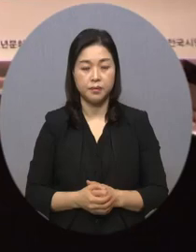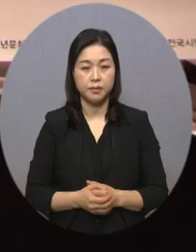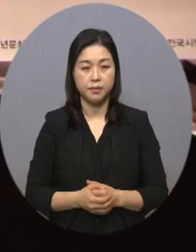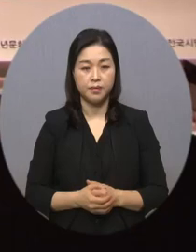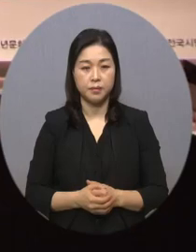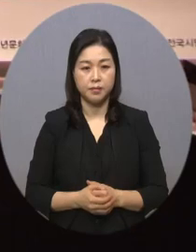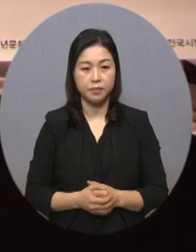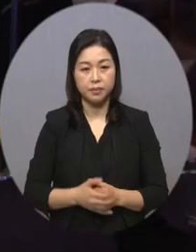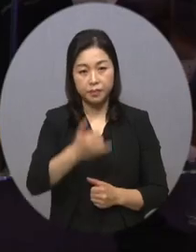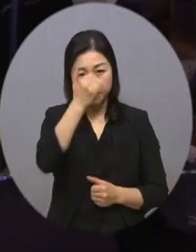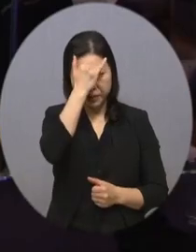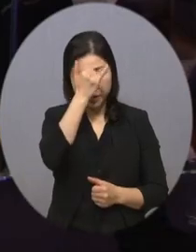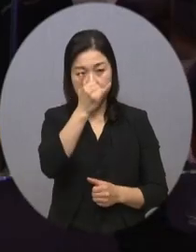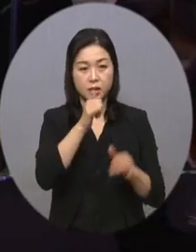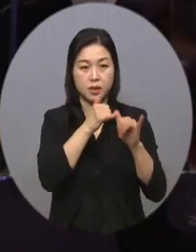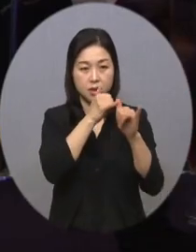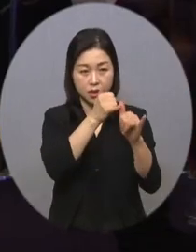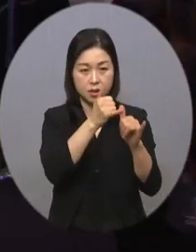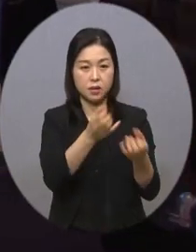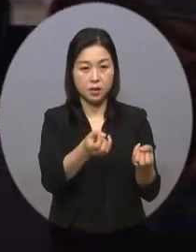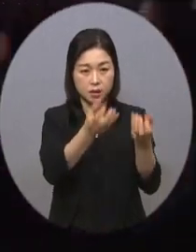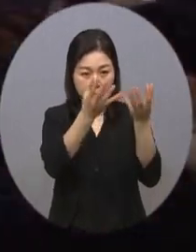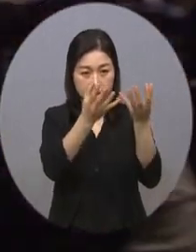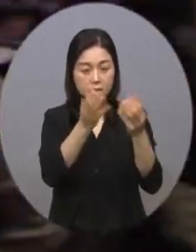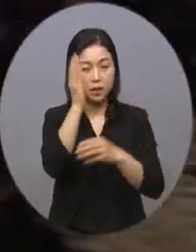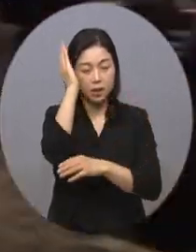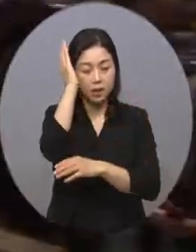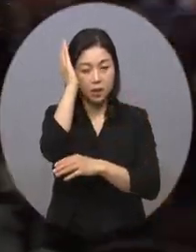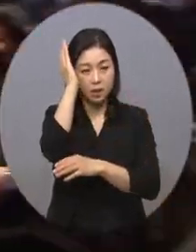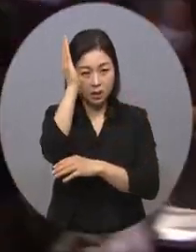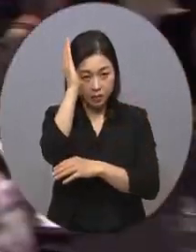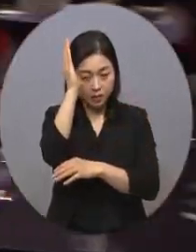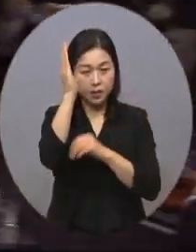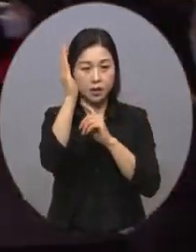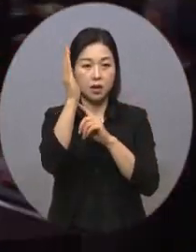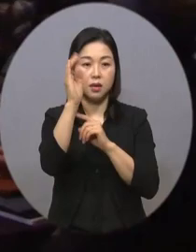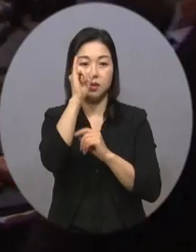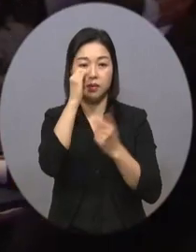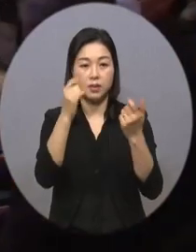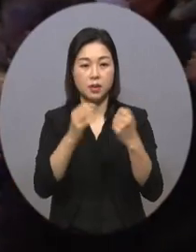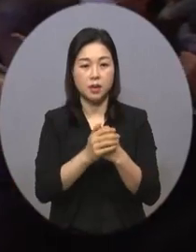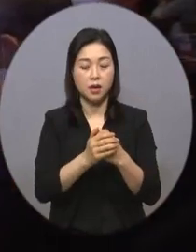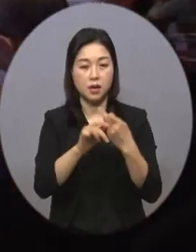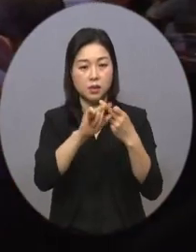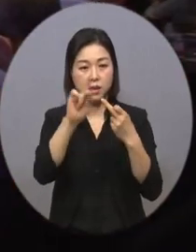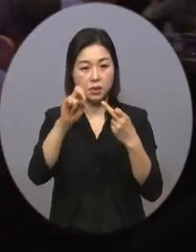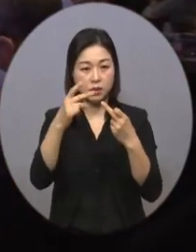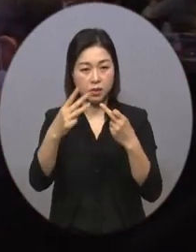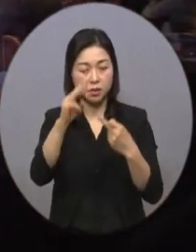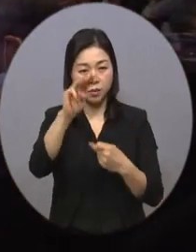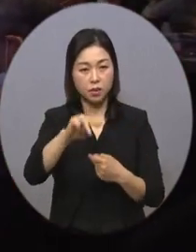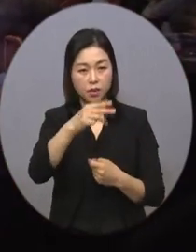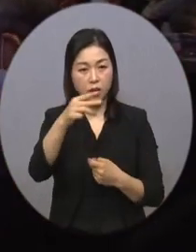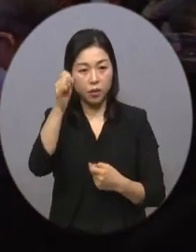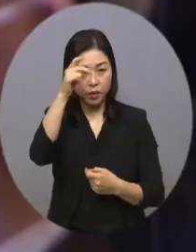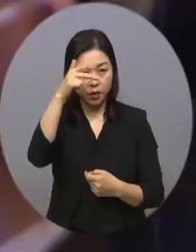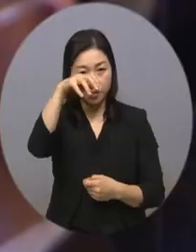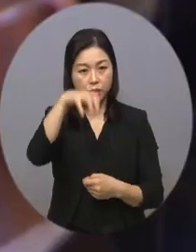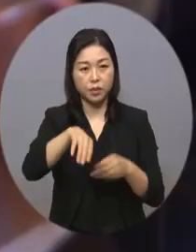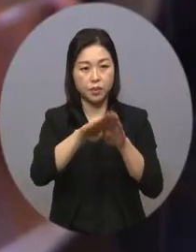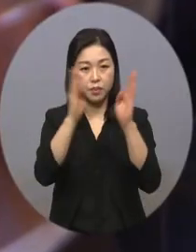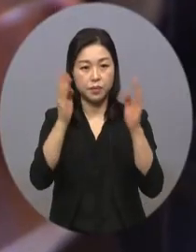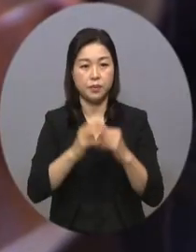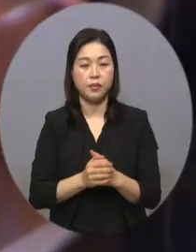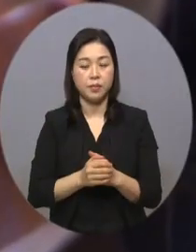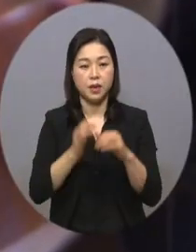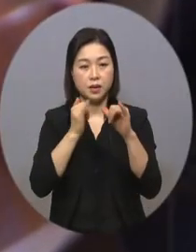충효의 대상 시상식 및 시민대 강연회가 지난 23일 롯데호텔 부산 크리스탈 볼륨에서 진행하였습니다. 시상식에는